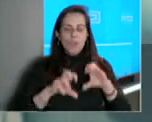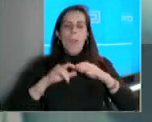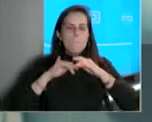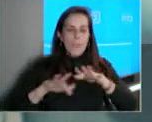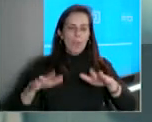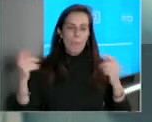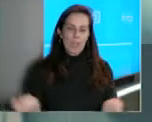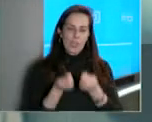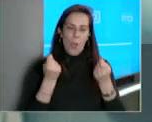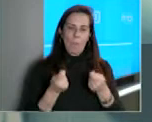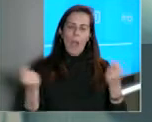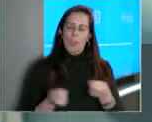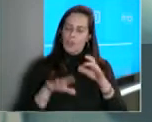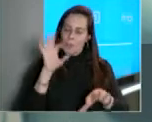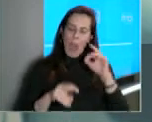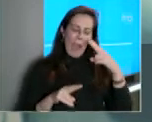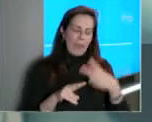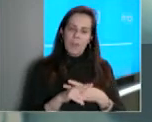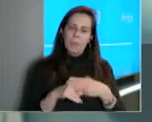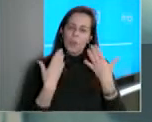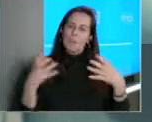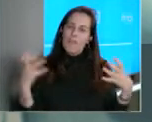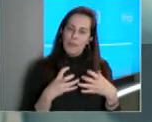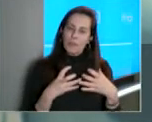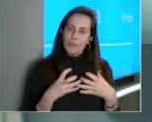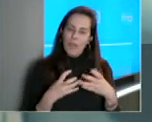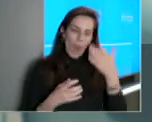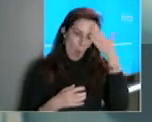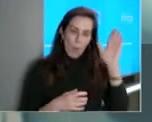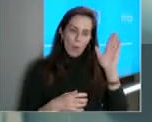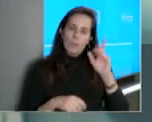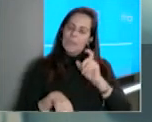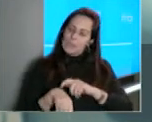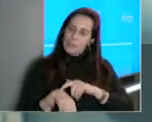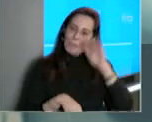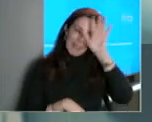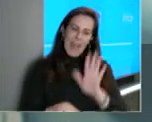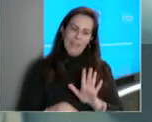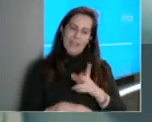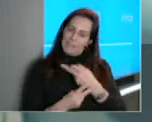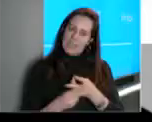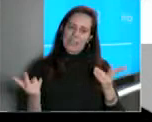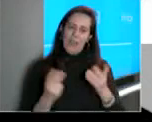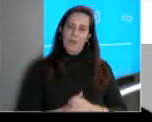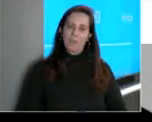מיליונים בפרסום, התשדירים המסורתיים מאפשרים למפלגות הלא מוכרות זמן מסך וחשיפה.